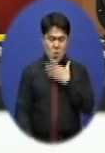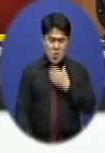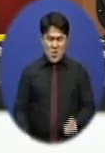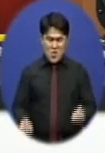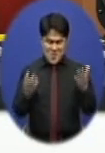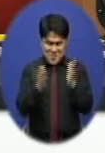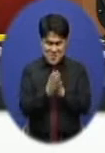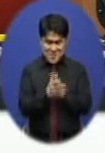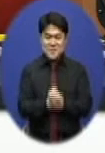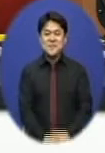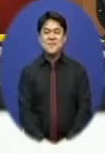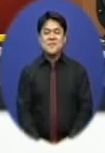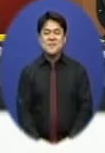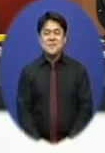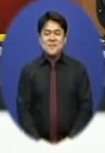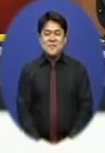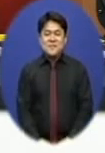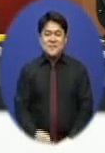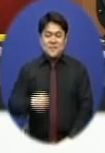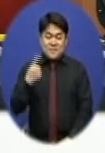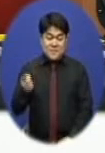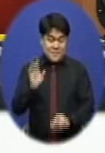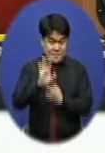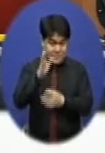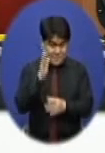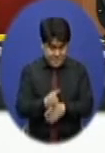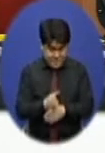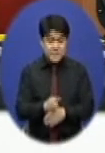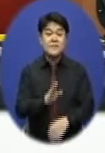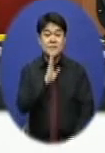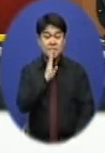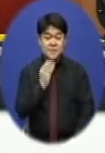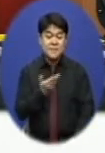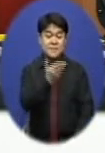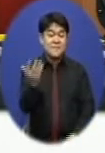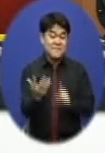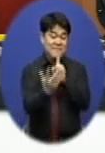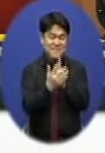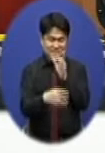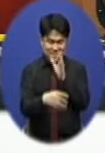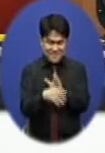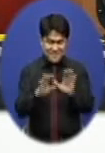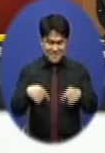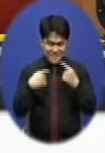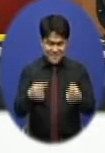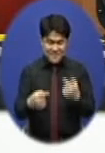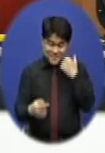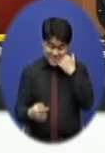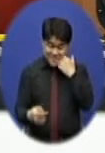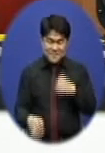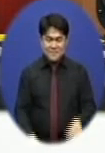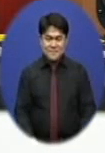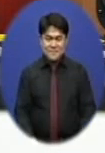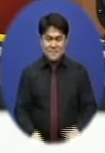축하드립니다. 높은 점수 받으셨습니다. 자, 계속해서 네. 생방송으로 함께 네. 여러분 만나고 있습니다. 네. 즉석 참여자 또